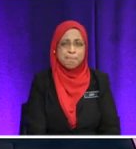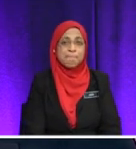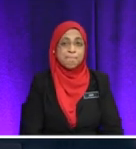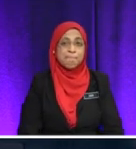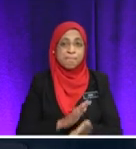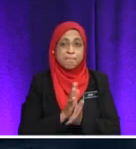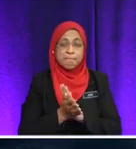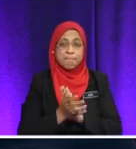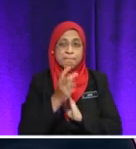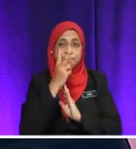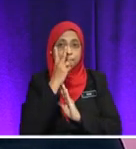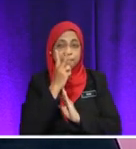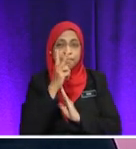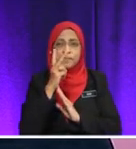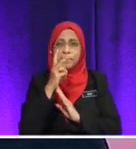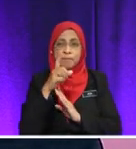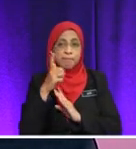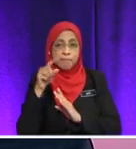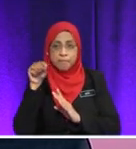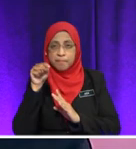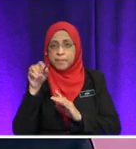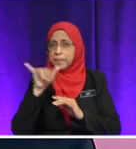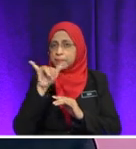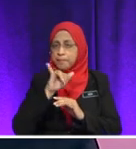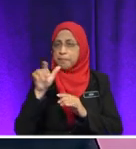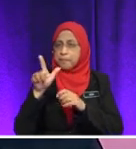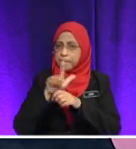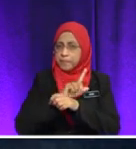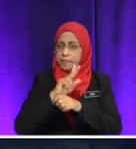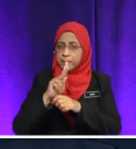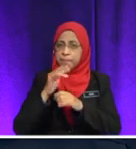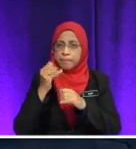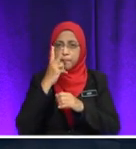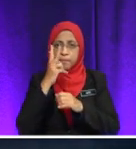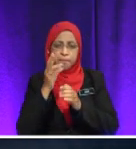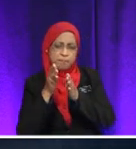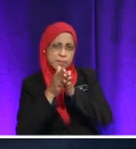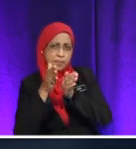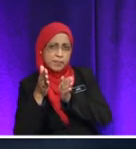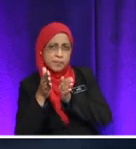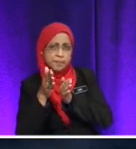pula kita sebab kita lihat daripada sebelah Sisi oke